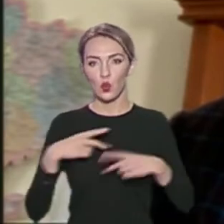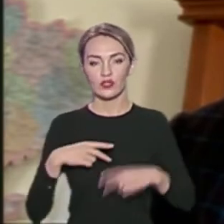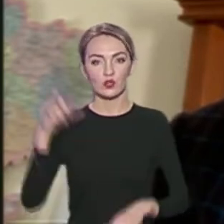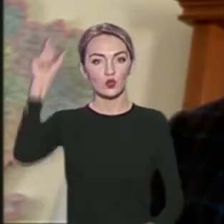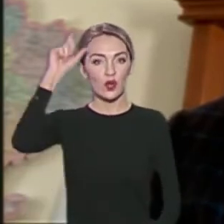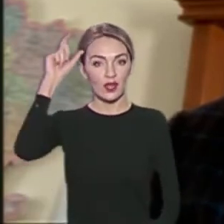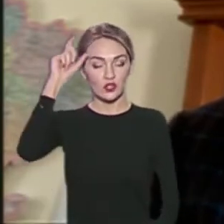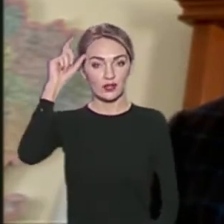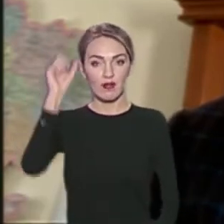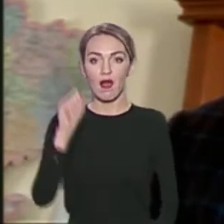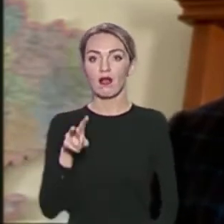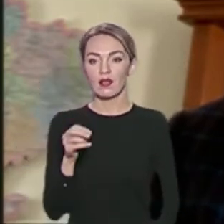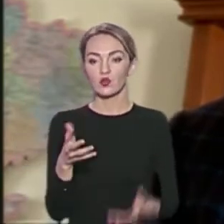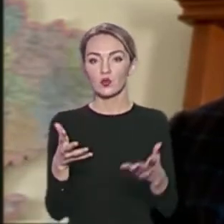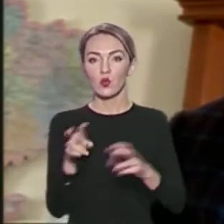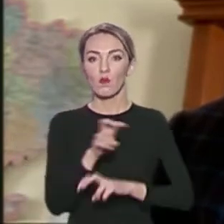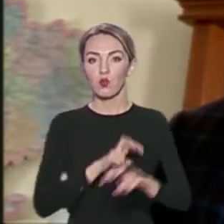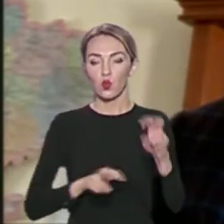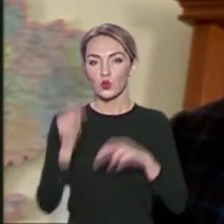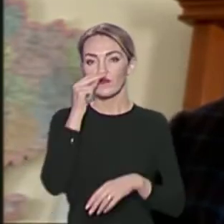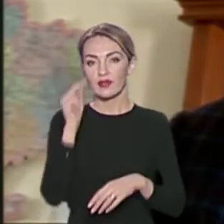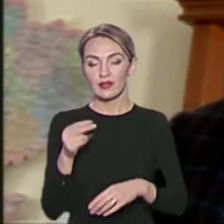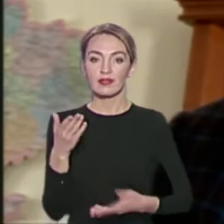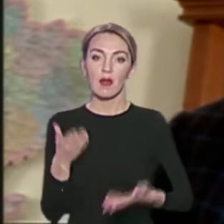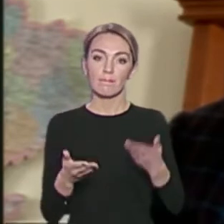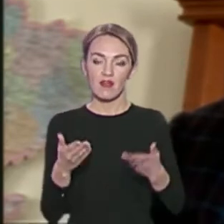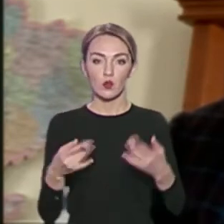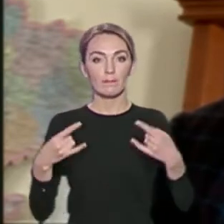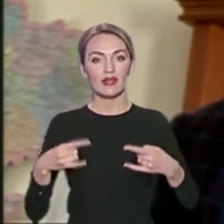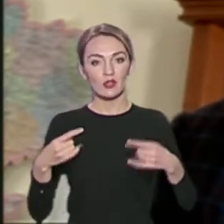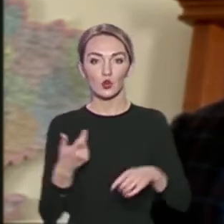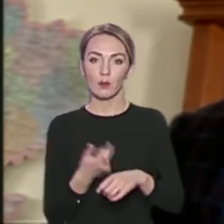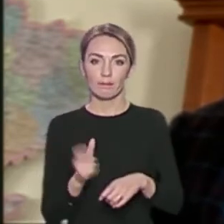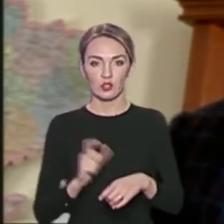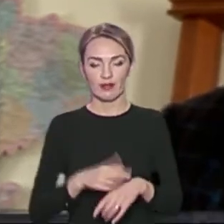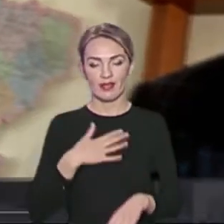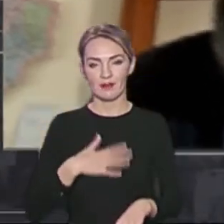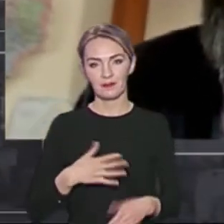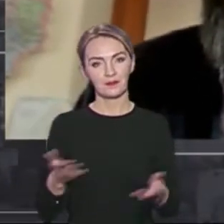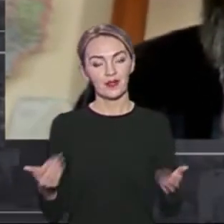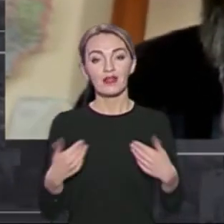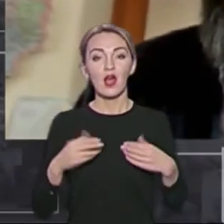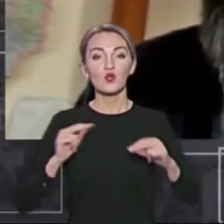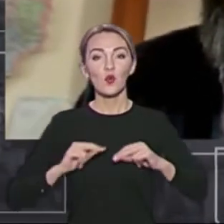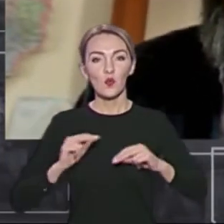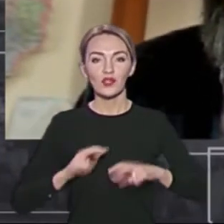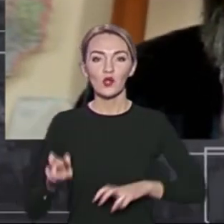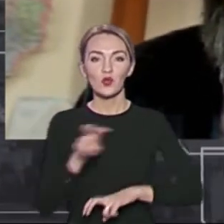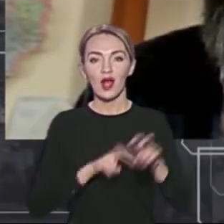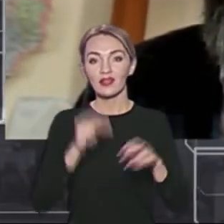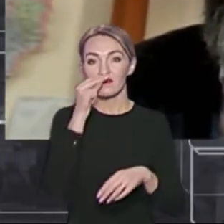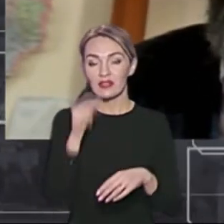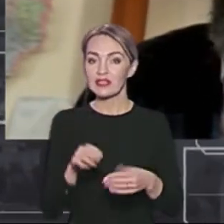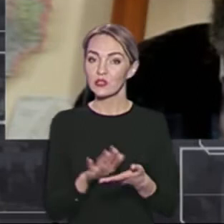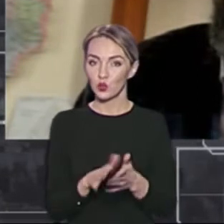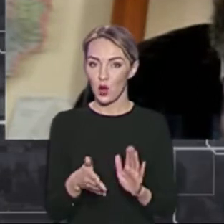так далі. Але, ну, зрозуміло, що пошук винних, він, напевне, медійно значно більш приємний. Пане Максим, наша робота шукати винних, оскільки ситуація